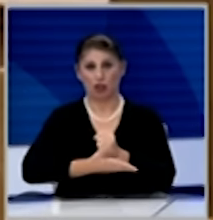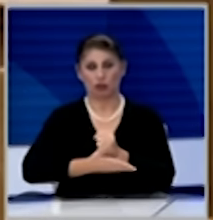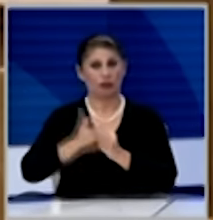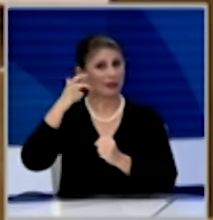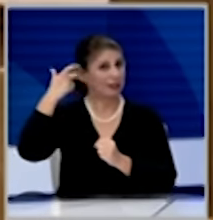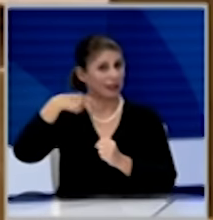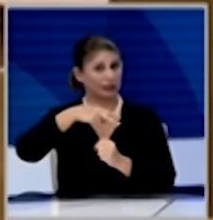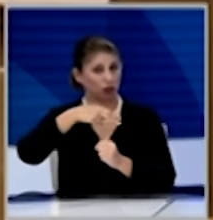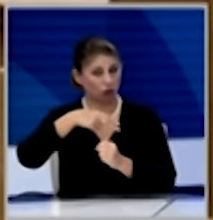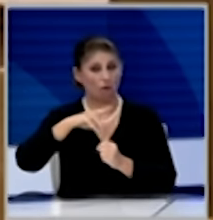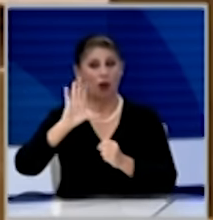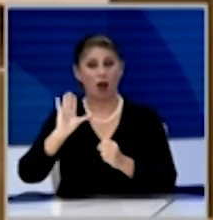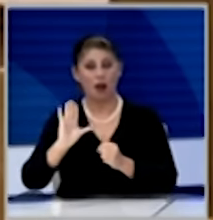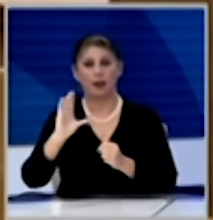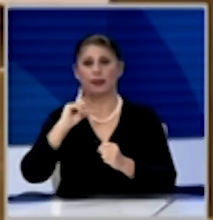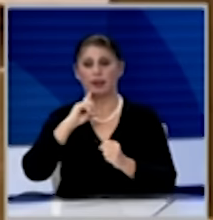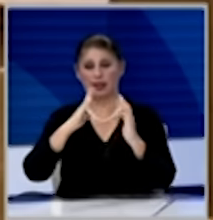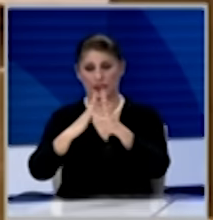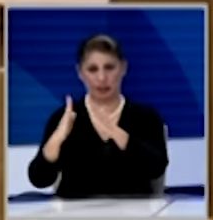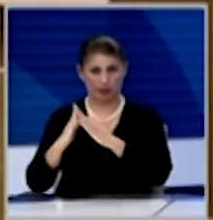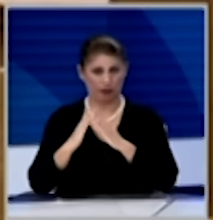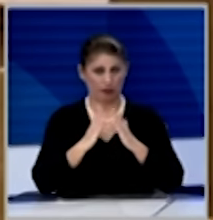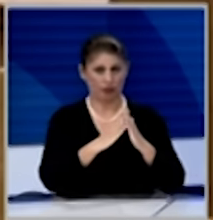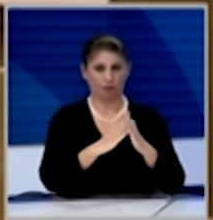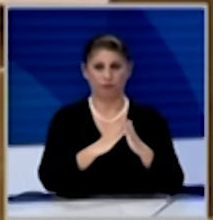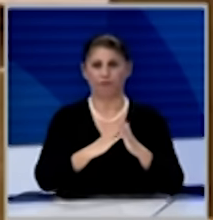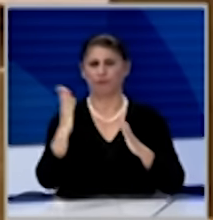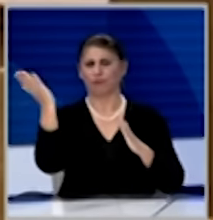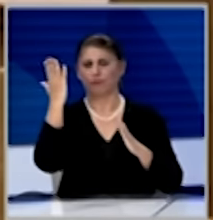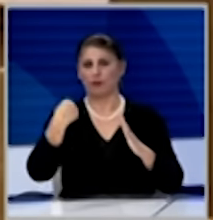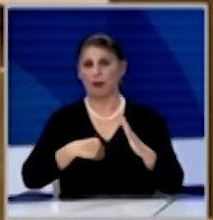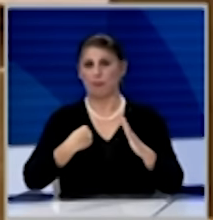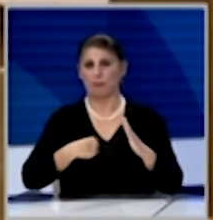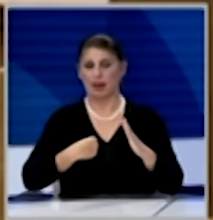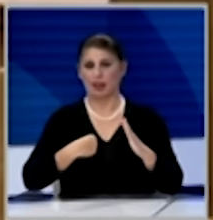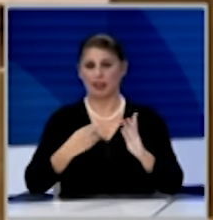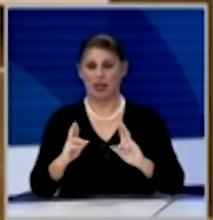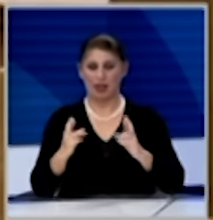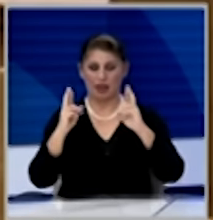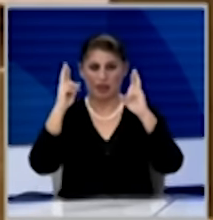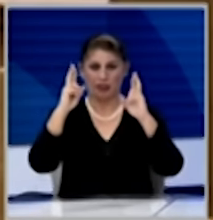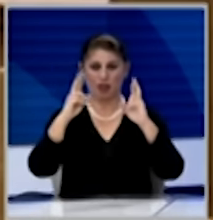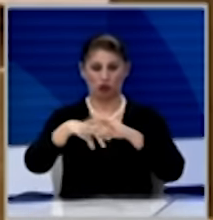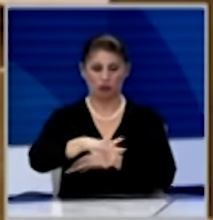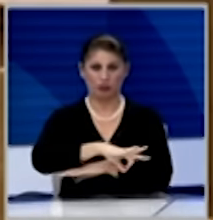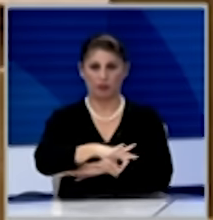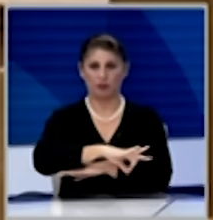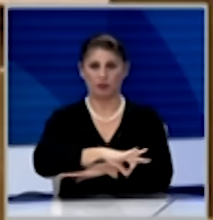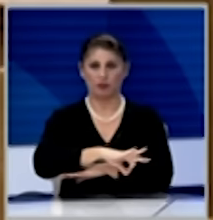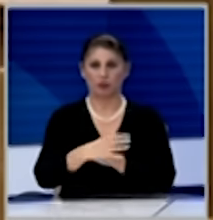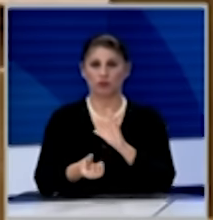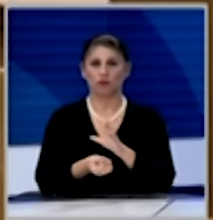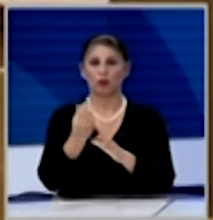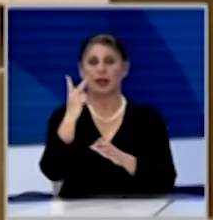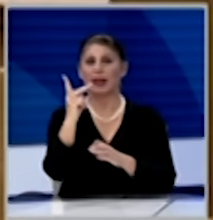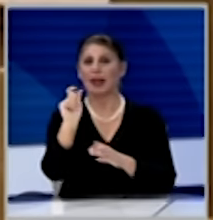κτηνοτρόφους αλλά και για τις κατοικίες ο δήθεν πράσινος ενεργειακός σχεδιασμό σας η νέα